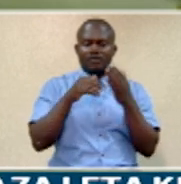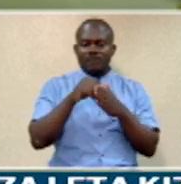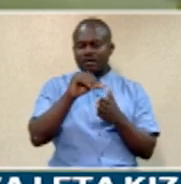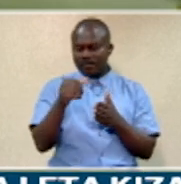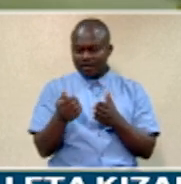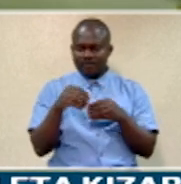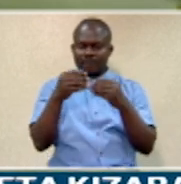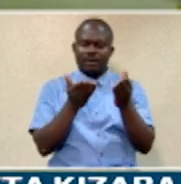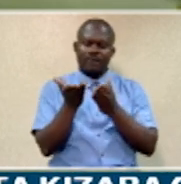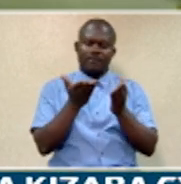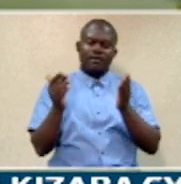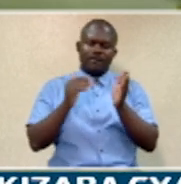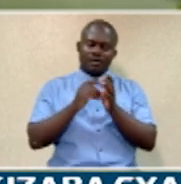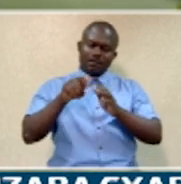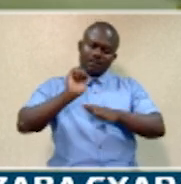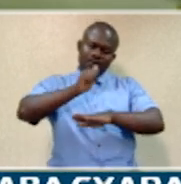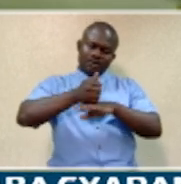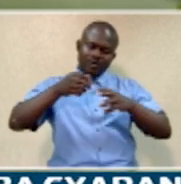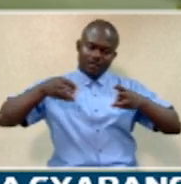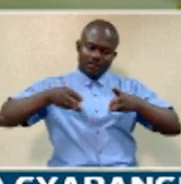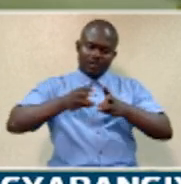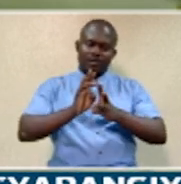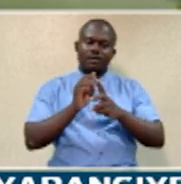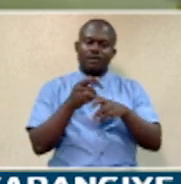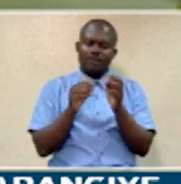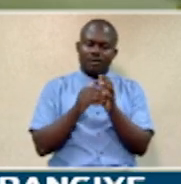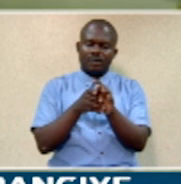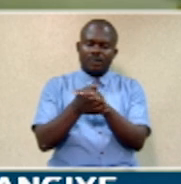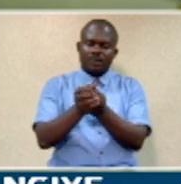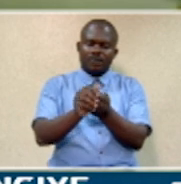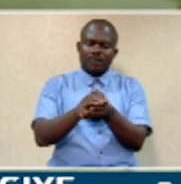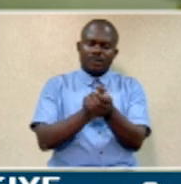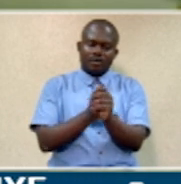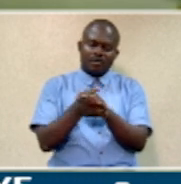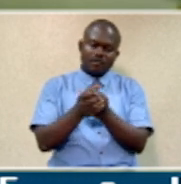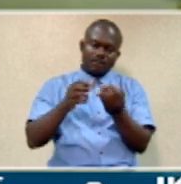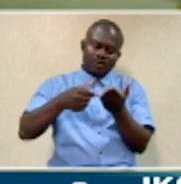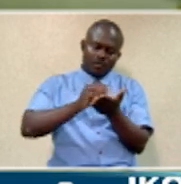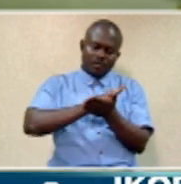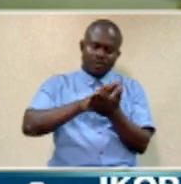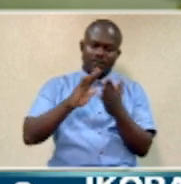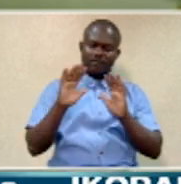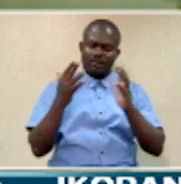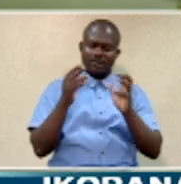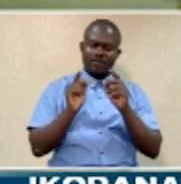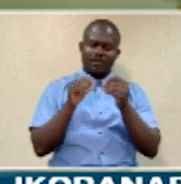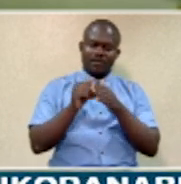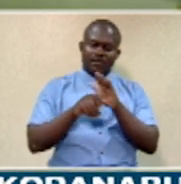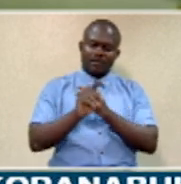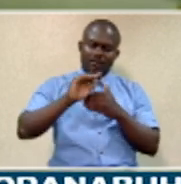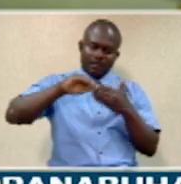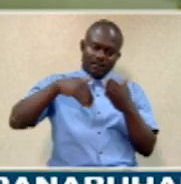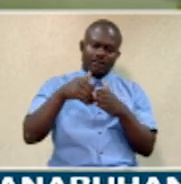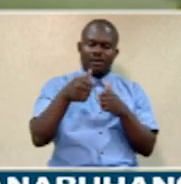serivisi hagomba gushyirwaho uburyo buboneyeho bwo gukaraba cyangwa umuti usukura intoki aho abantu binjirira ho